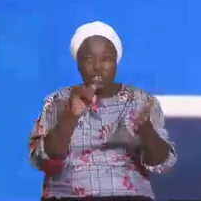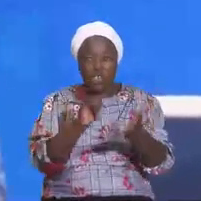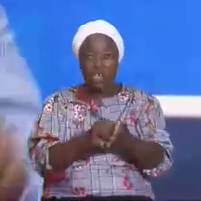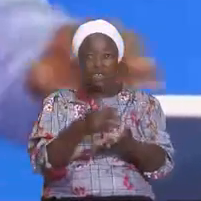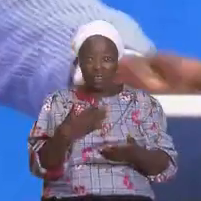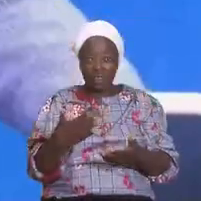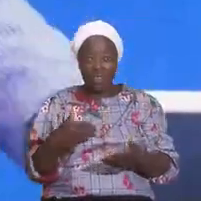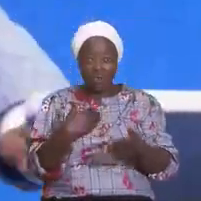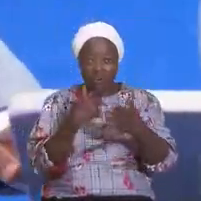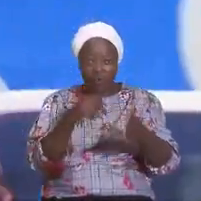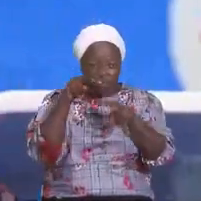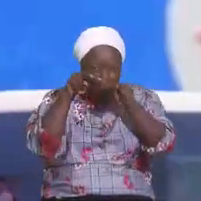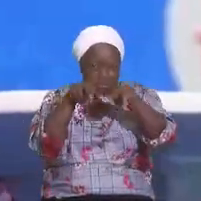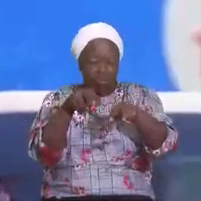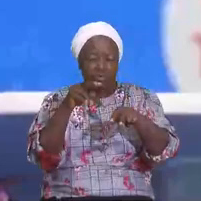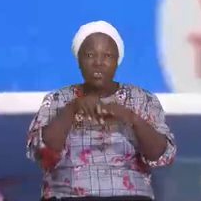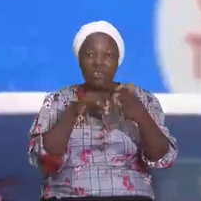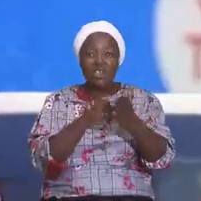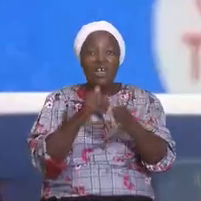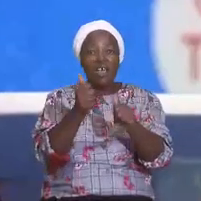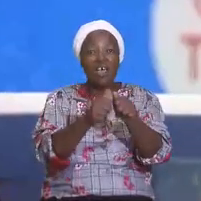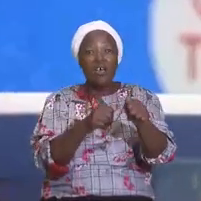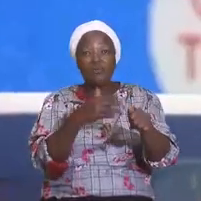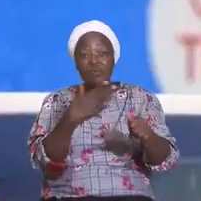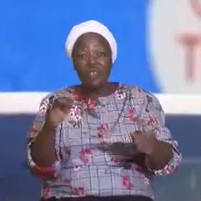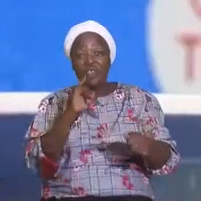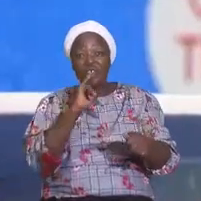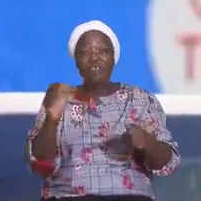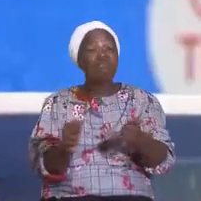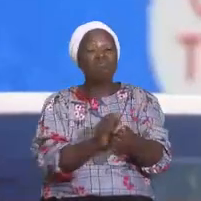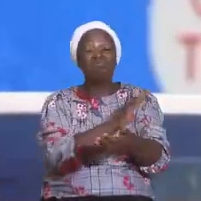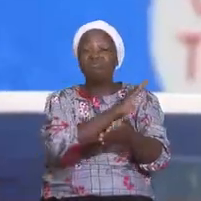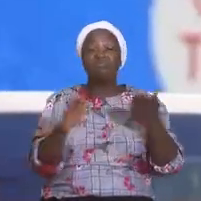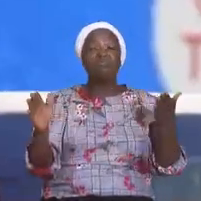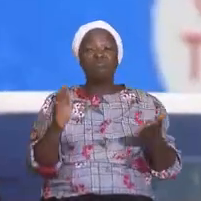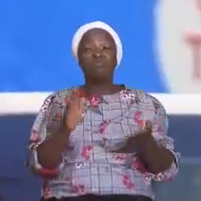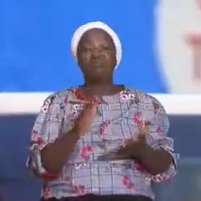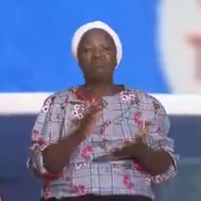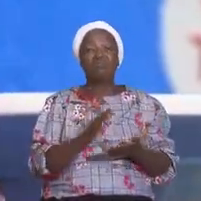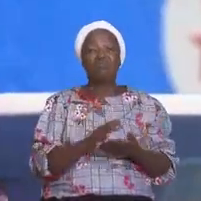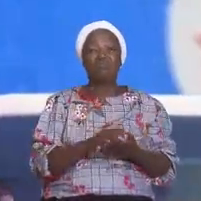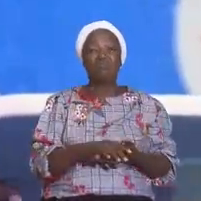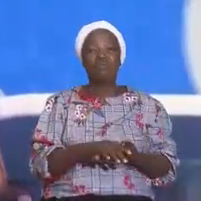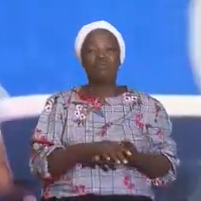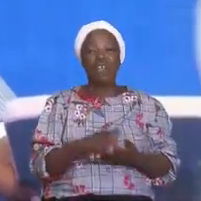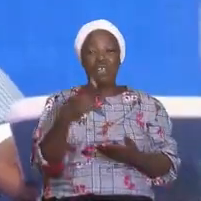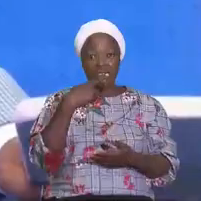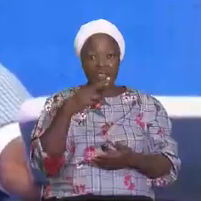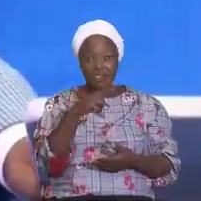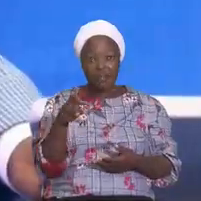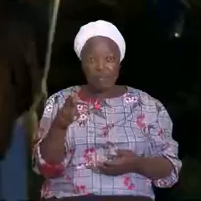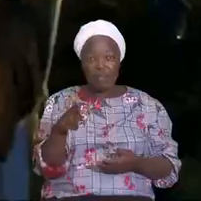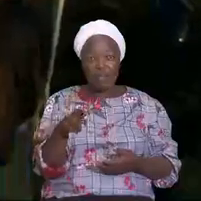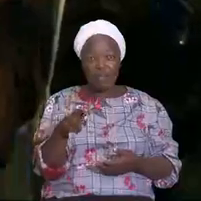et dit, comme tu ouvres cette chose, avant que tu le regardes, tout